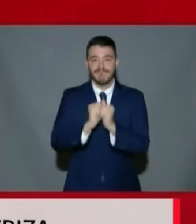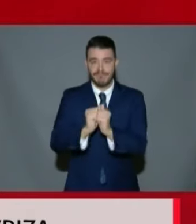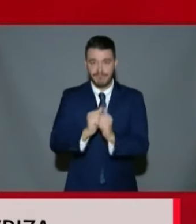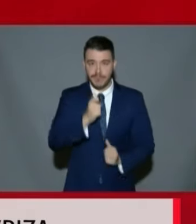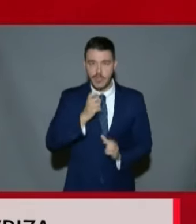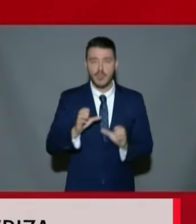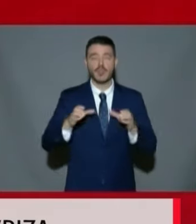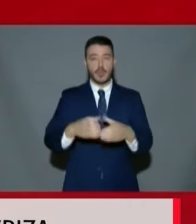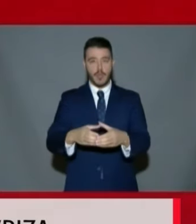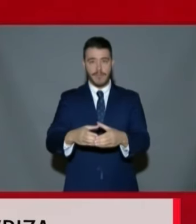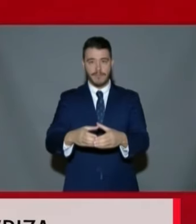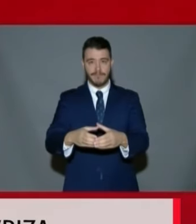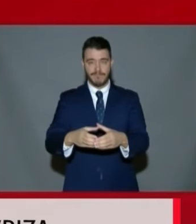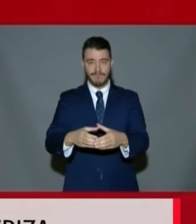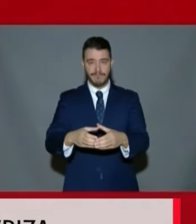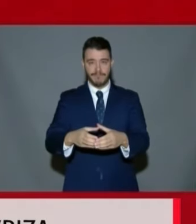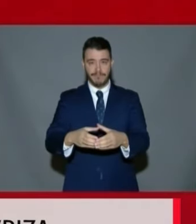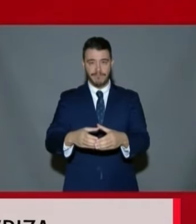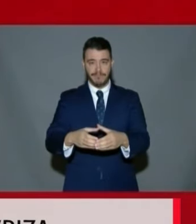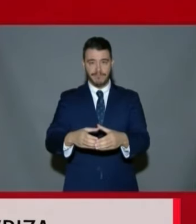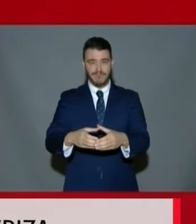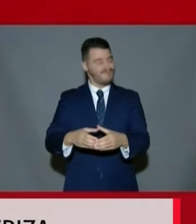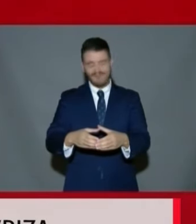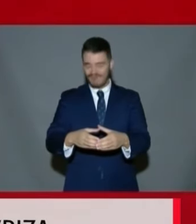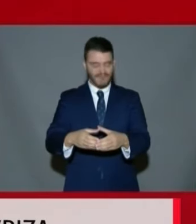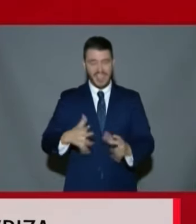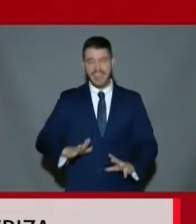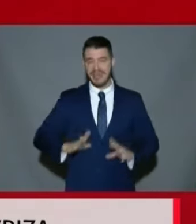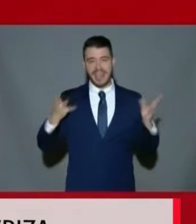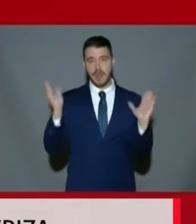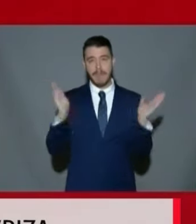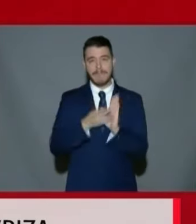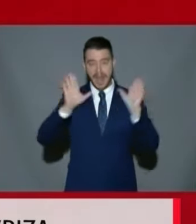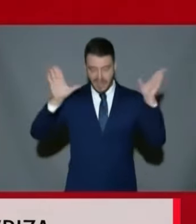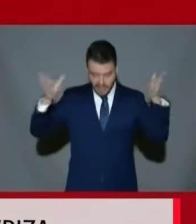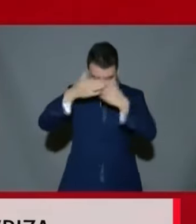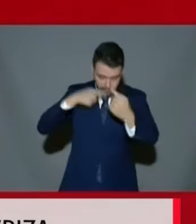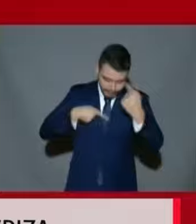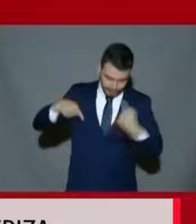κόμμα δεν πρέπει να μπει σε ένα νέο κύκλο εσωστρέφειας.